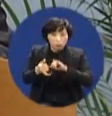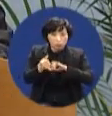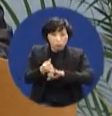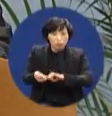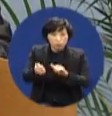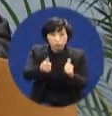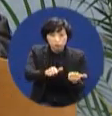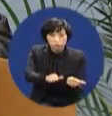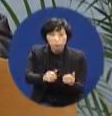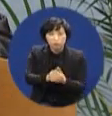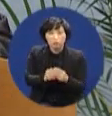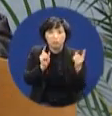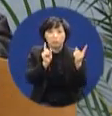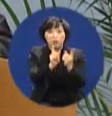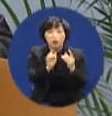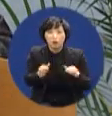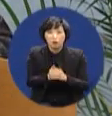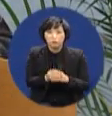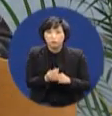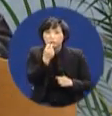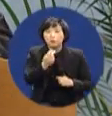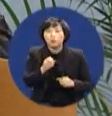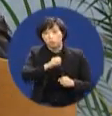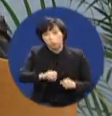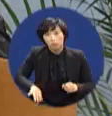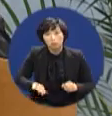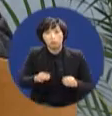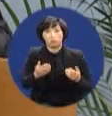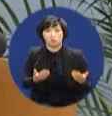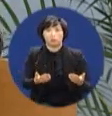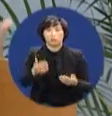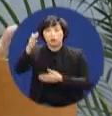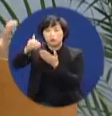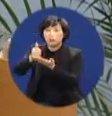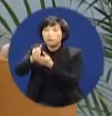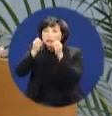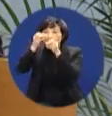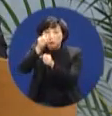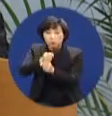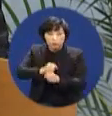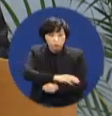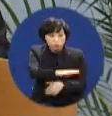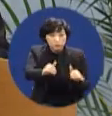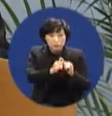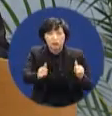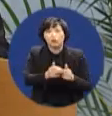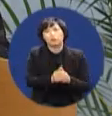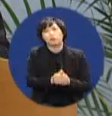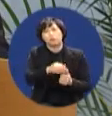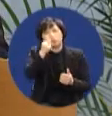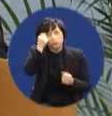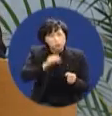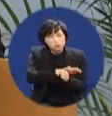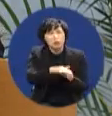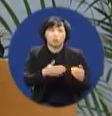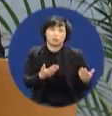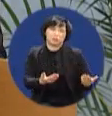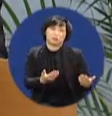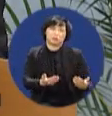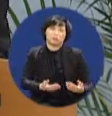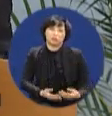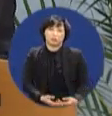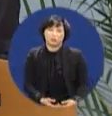와서 살아야 할 생명을 잃어버린다면 하나님이 창조한 인간들의 비참함을